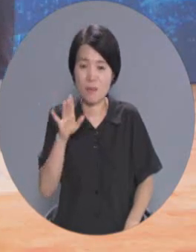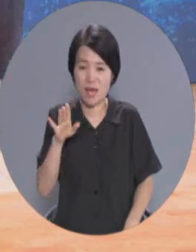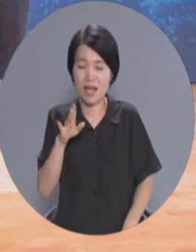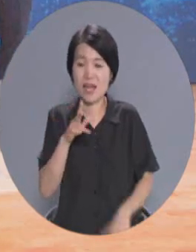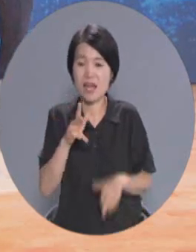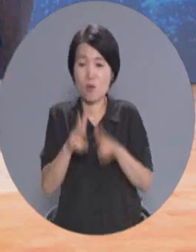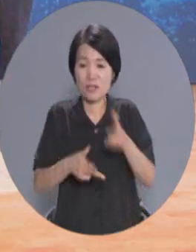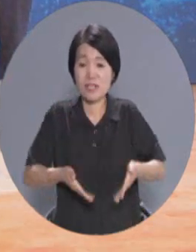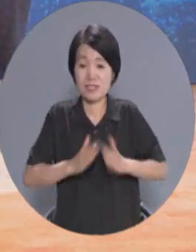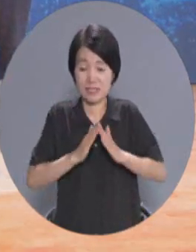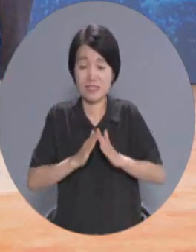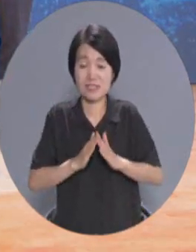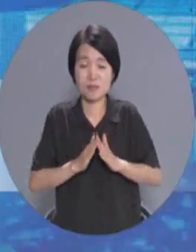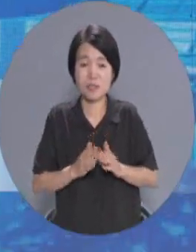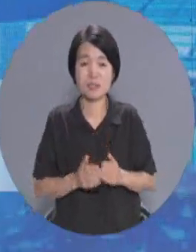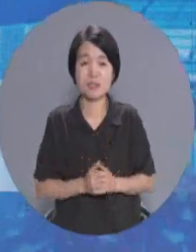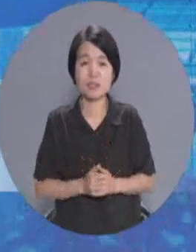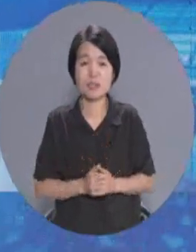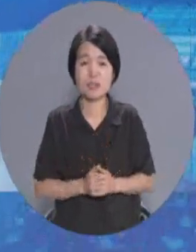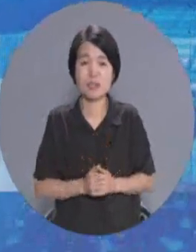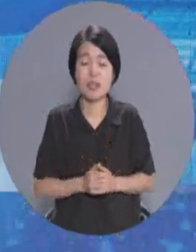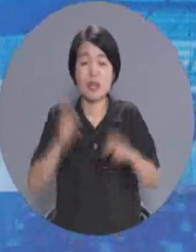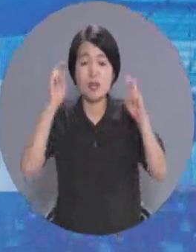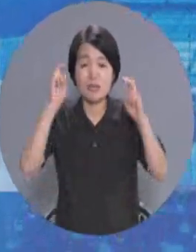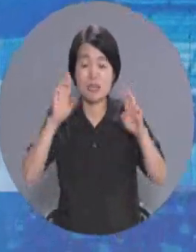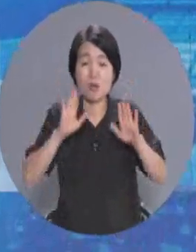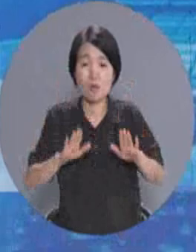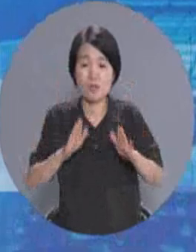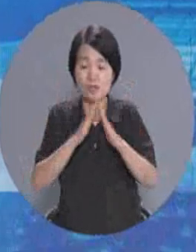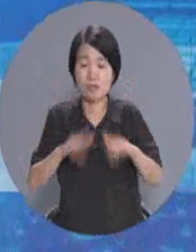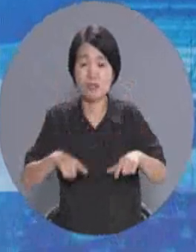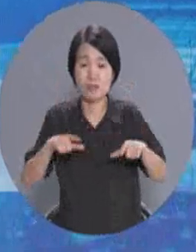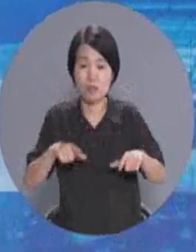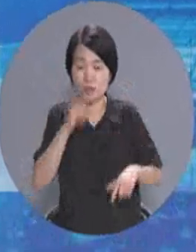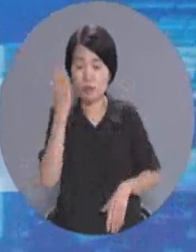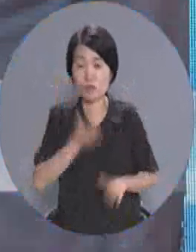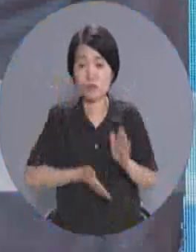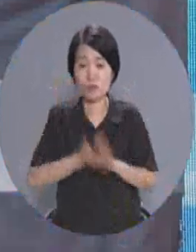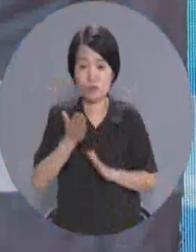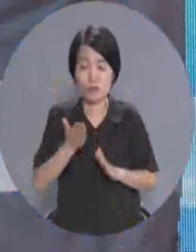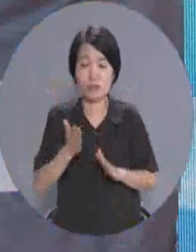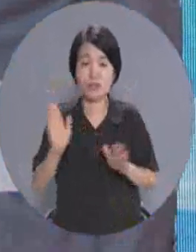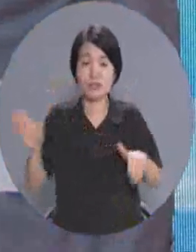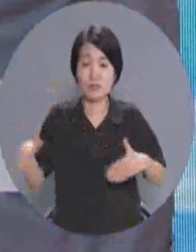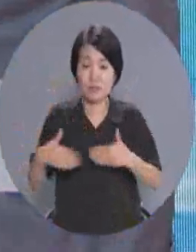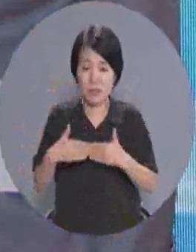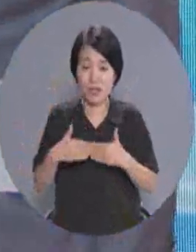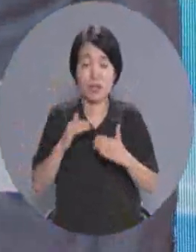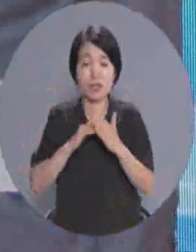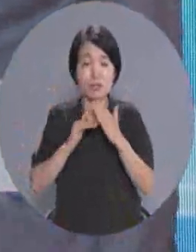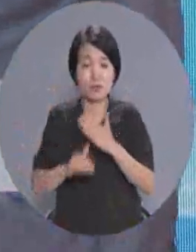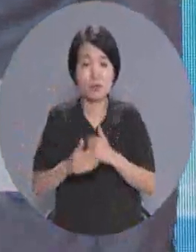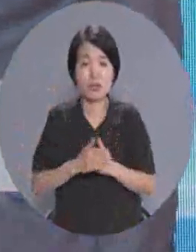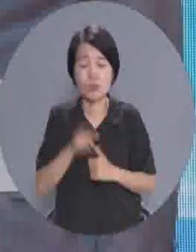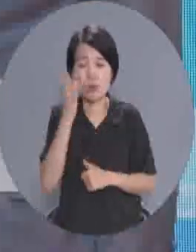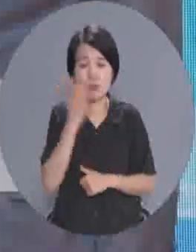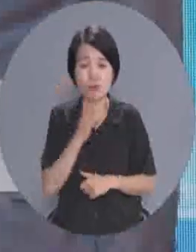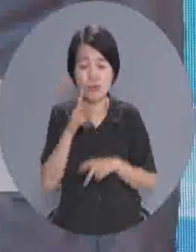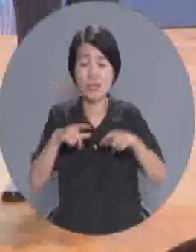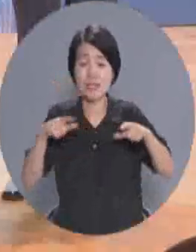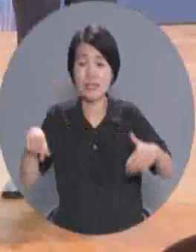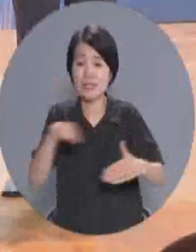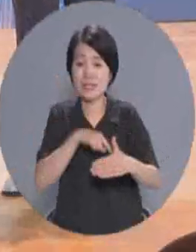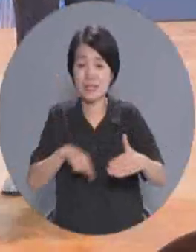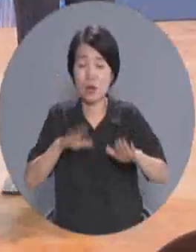투자합니다. HNG 케미칼은 오늘 전남도 여수시와 업무 협약을 체결하고 여수 국가산단